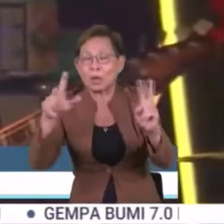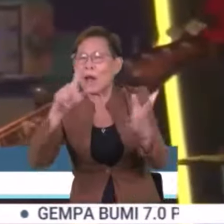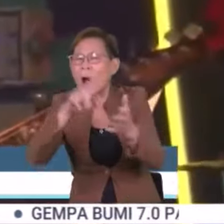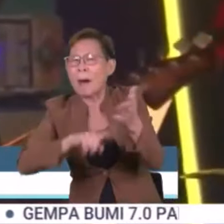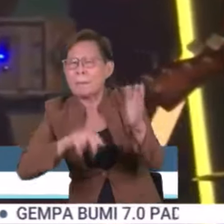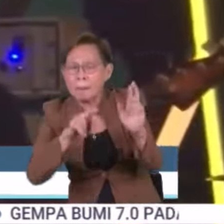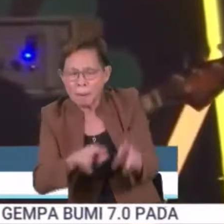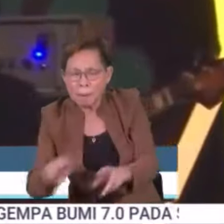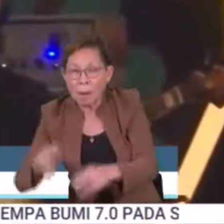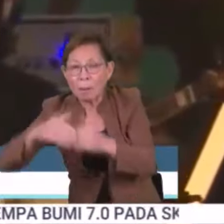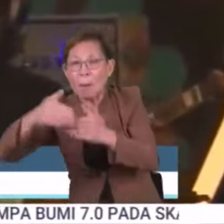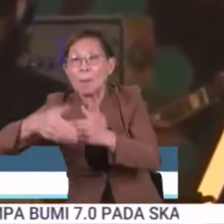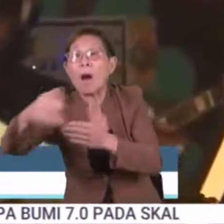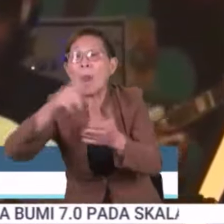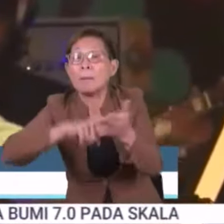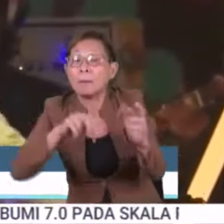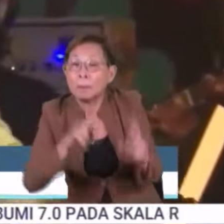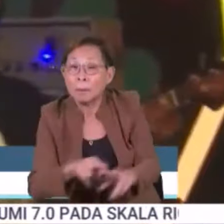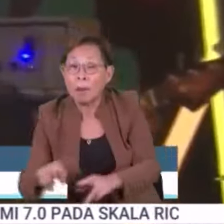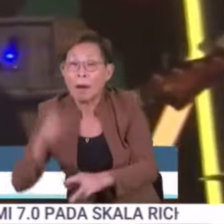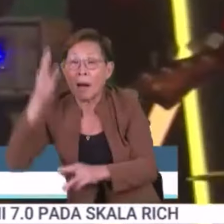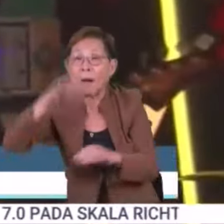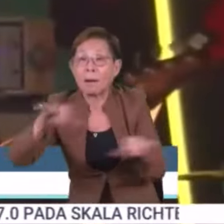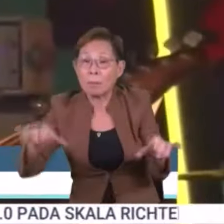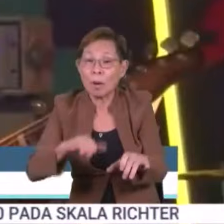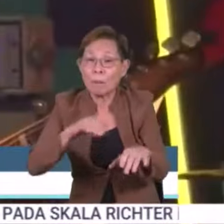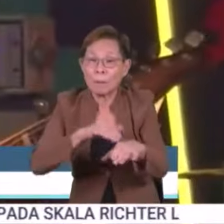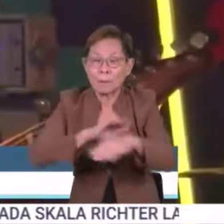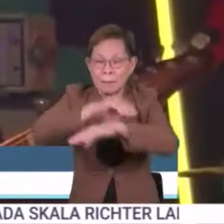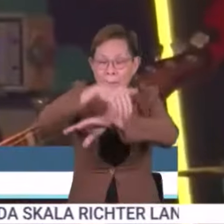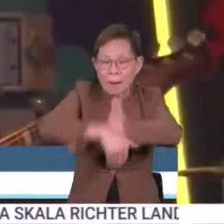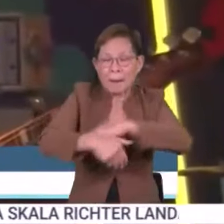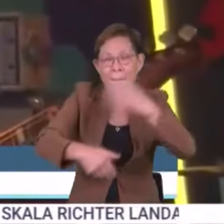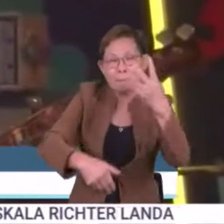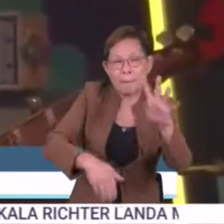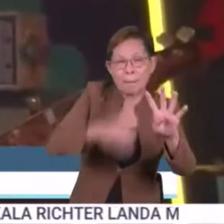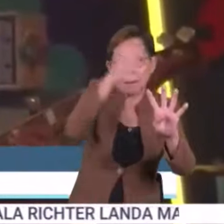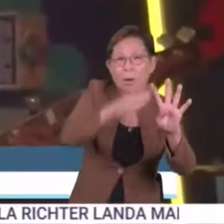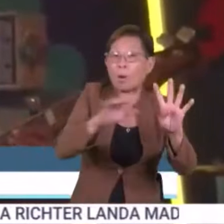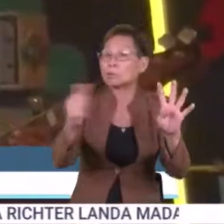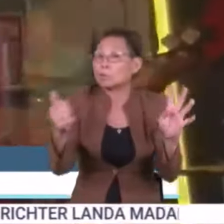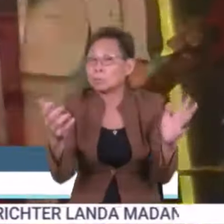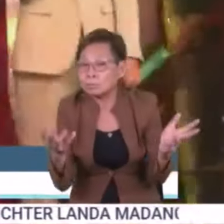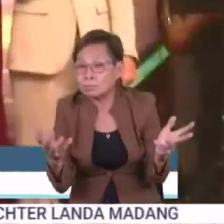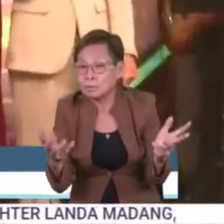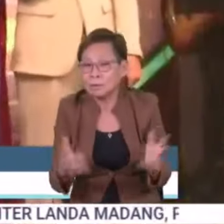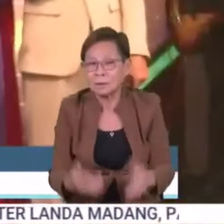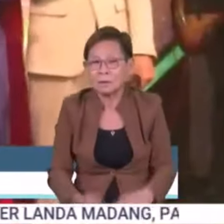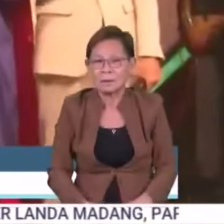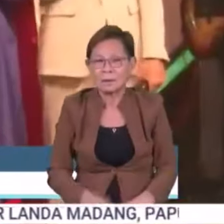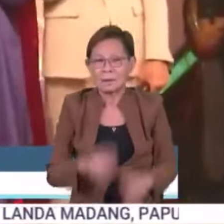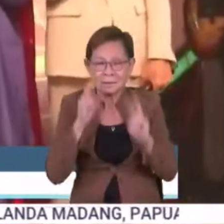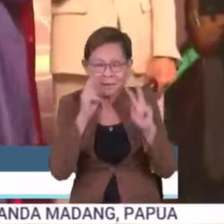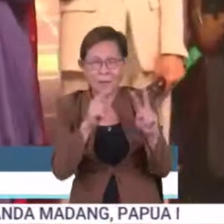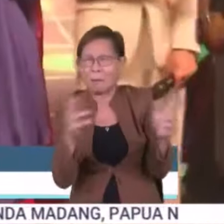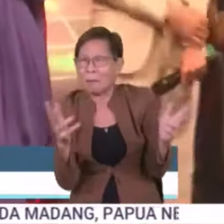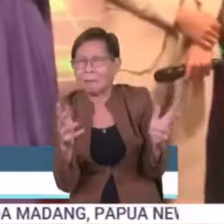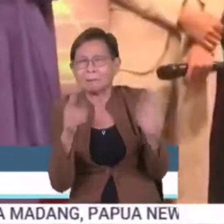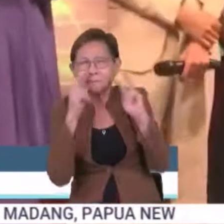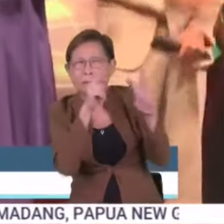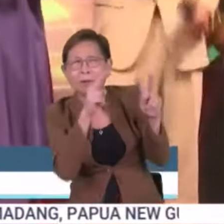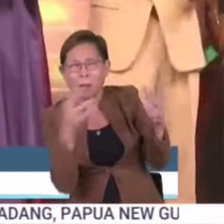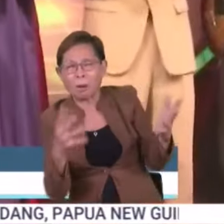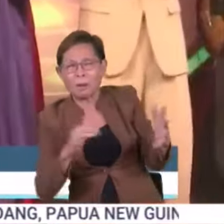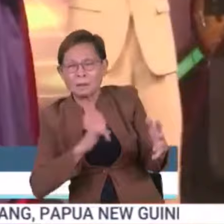perancangan seterusnyalah yang akan dilakukan pada malam 14 Oktober nanti Insyaallah tengok Nanti Mac mana Sebab